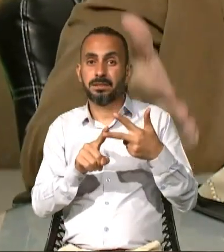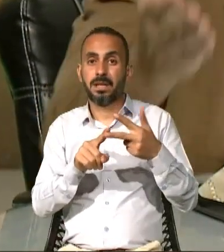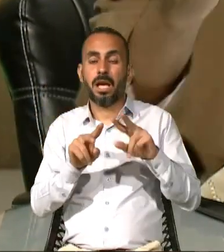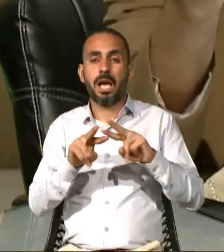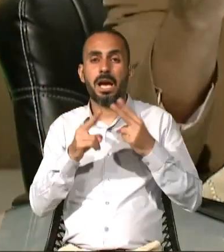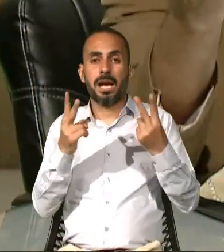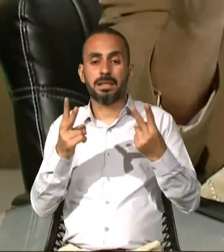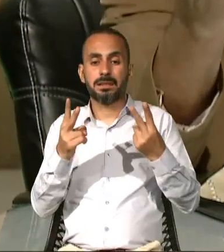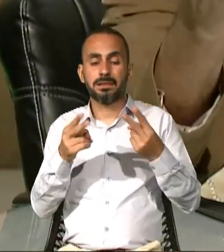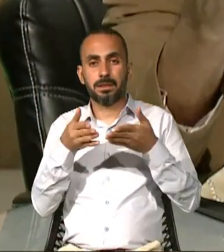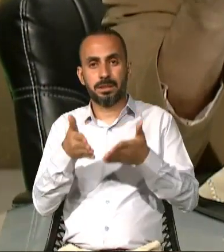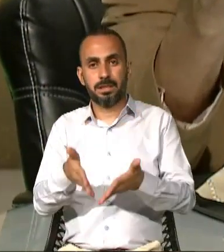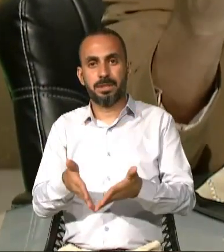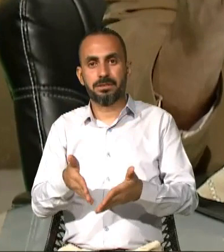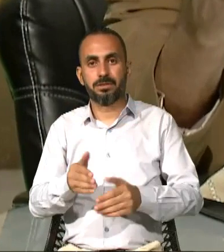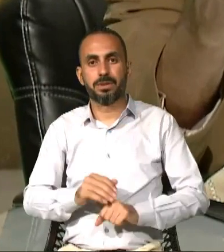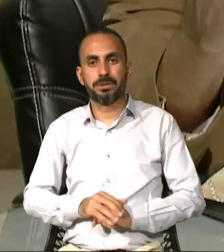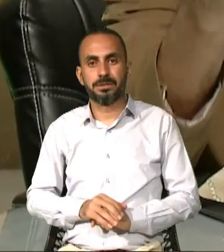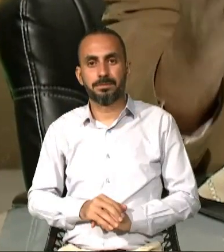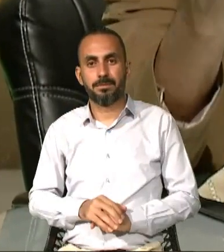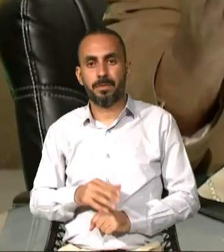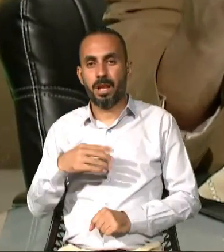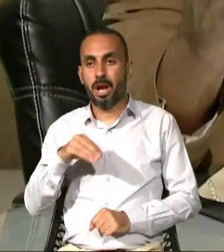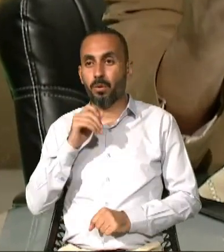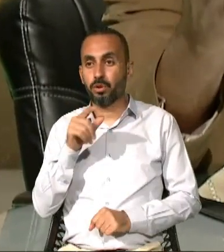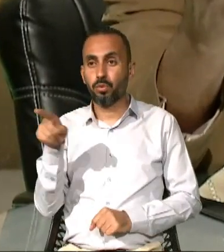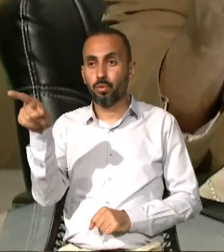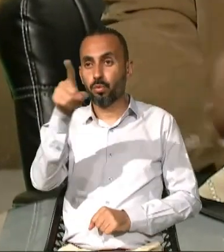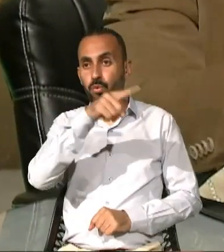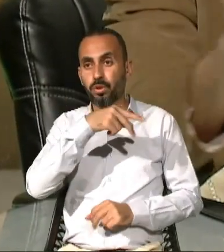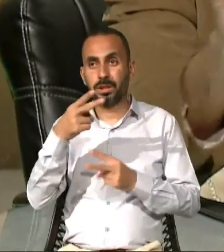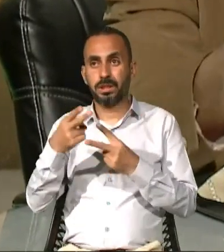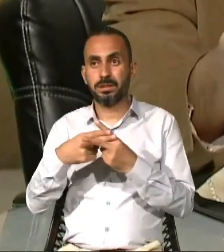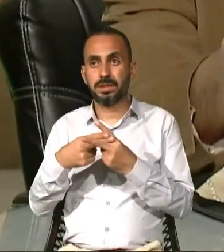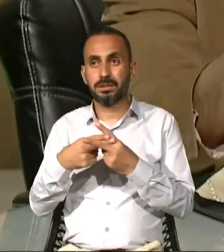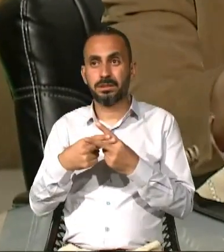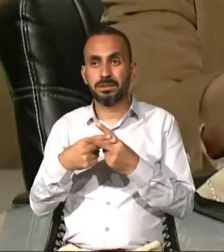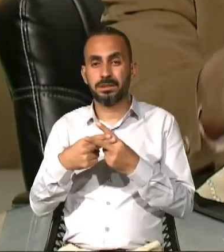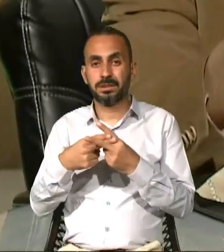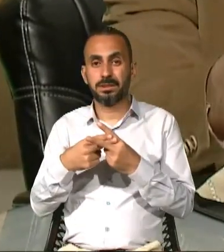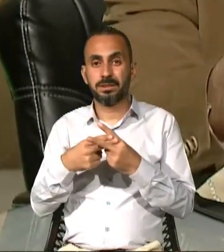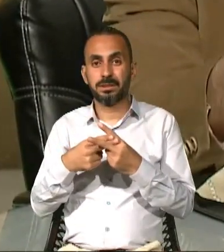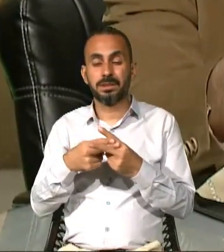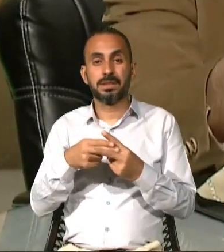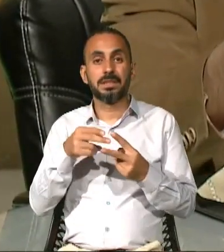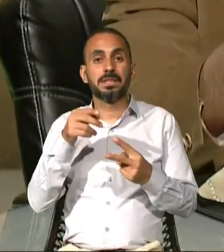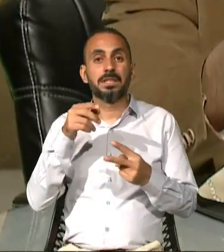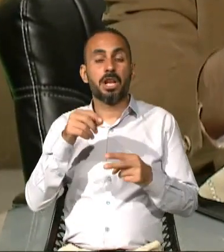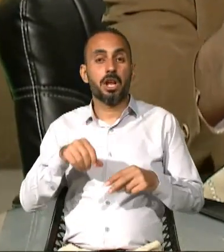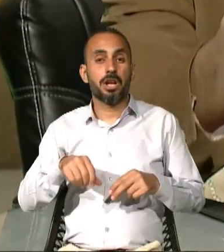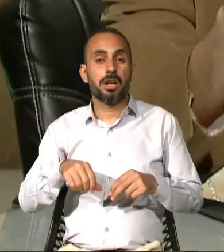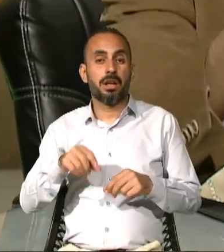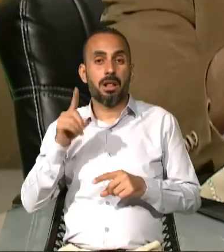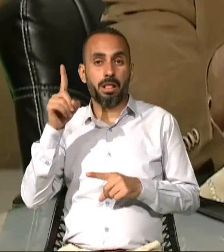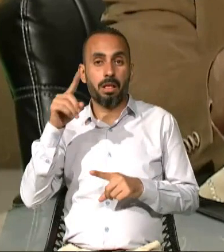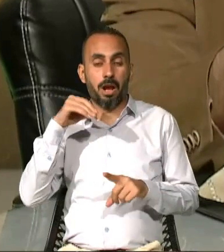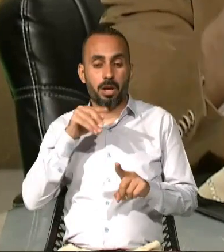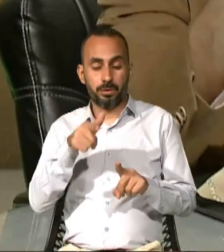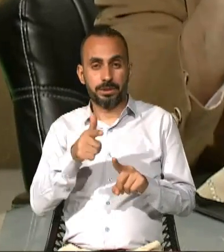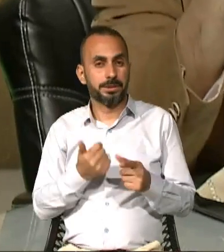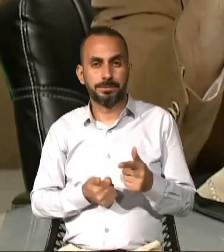بيحصل دلوقتي عايز أشارك بيهم المشاهد العزيز وأقول له دي مشيئة ربنا مش مشيئة ربنا خالص اللي انت عايش فيه. ايه هما؟